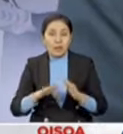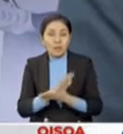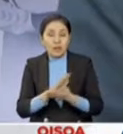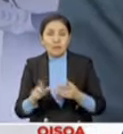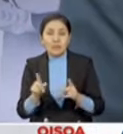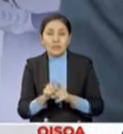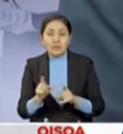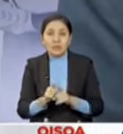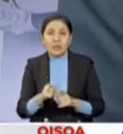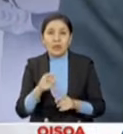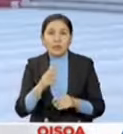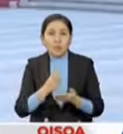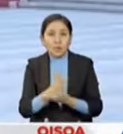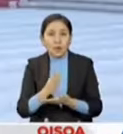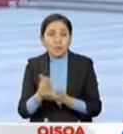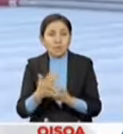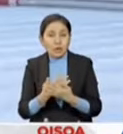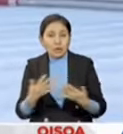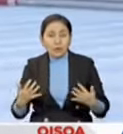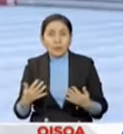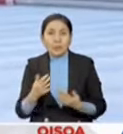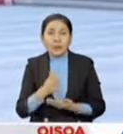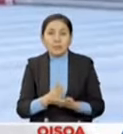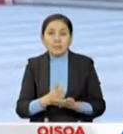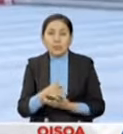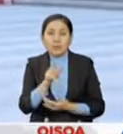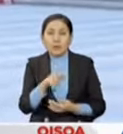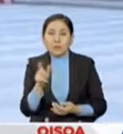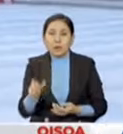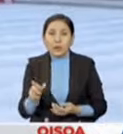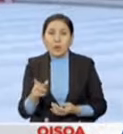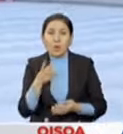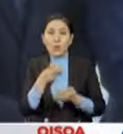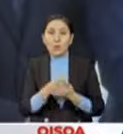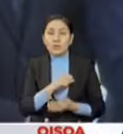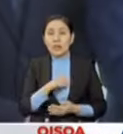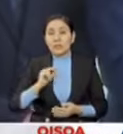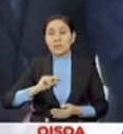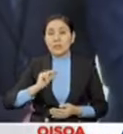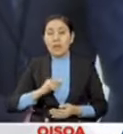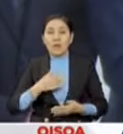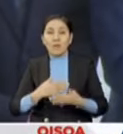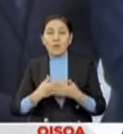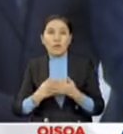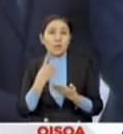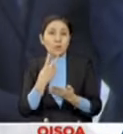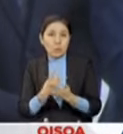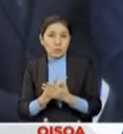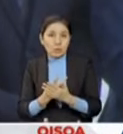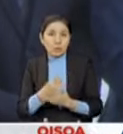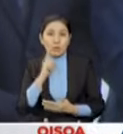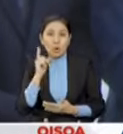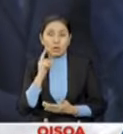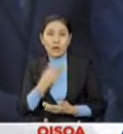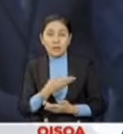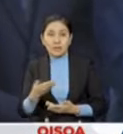tartibini saqlash xizmati yo'nalishlari bo'yicha xizmatlar xodimlari o'zlarini ish faoliyatlarini ko'rsatib,